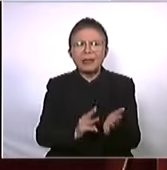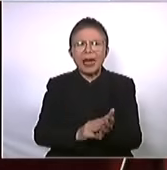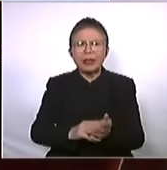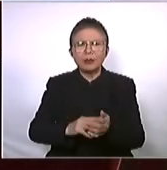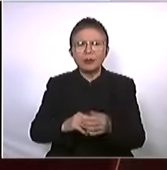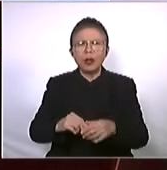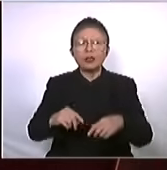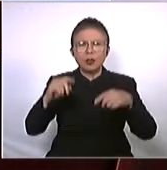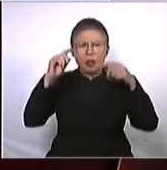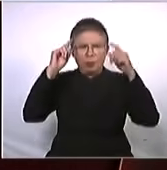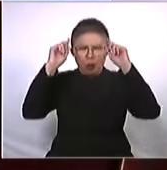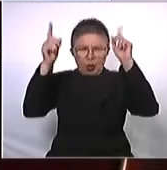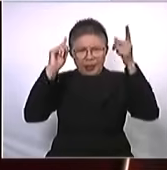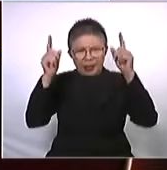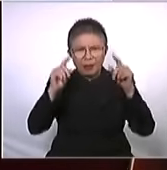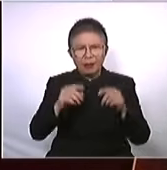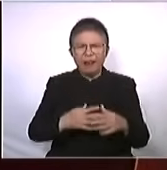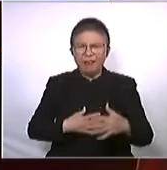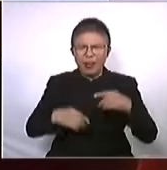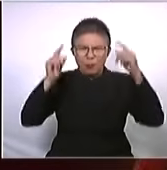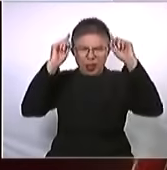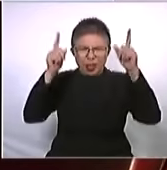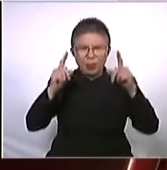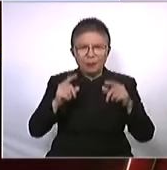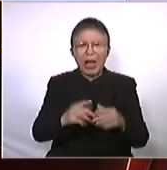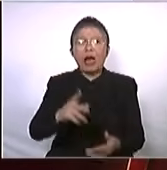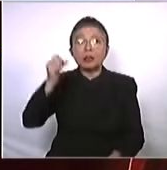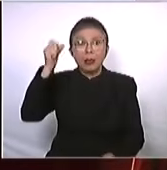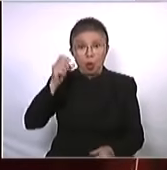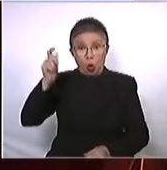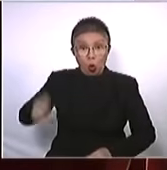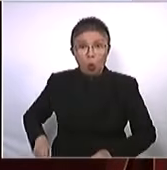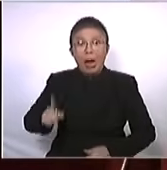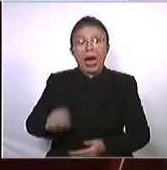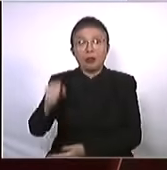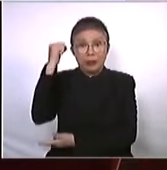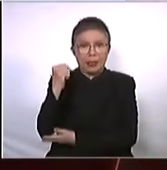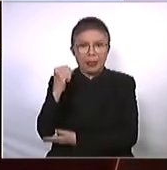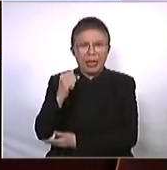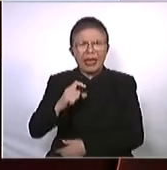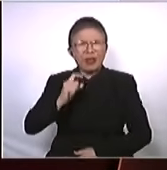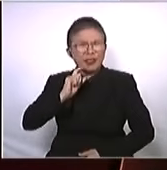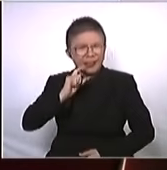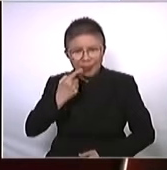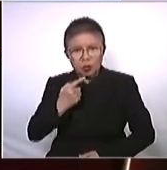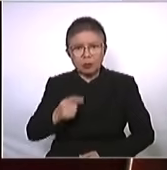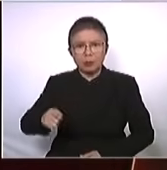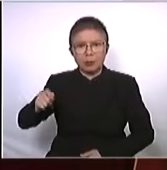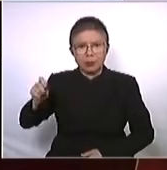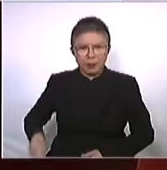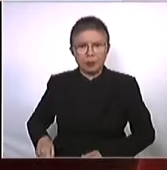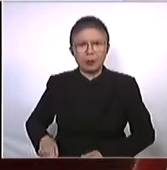political will di antara political will yang paling penting itu adalah penegakan hukum political will untuk menegakkan hukum itu adalah